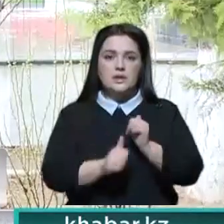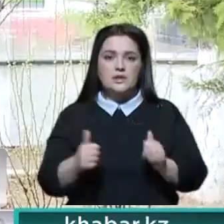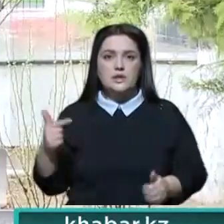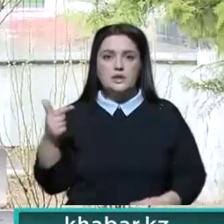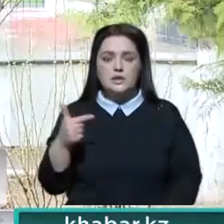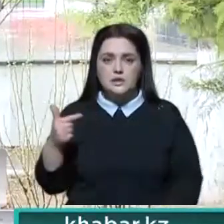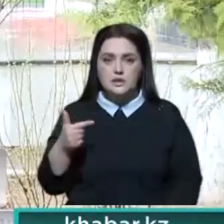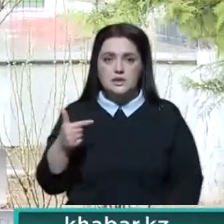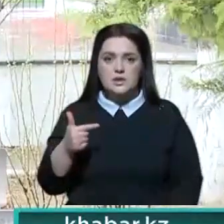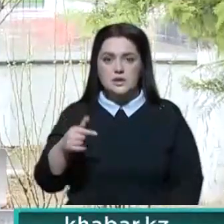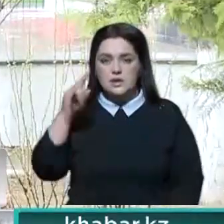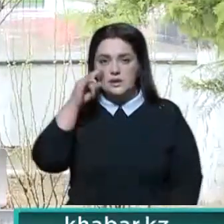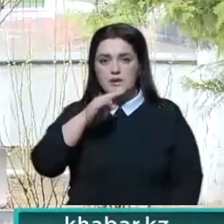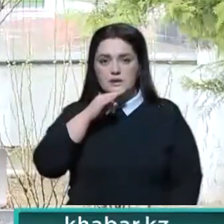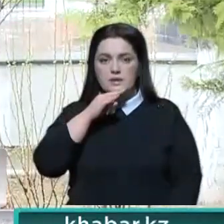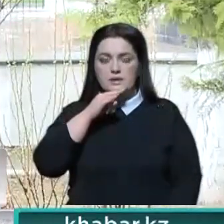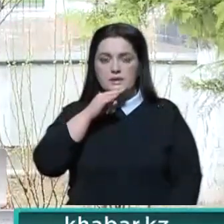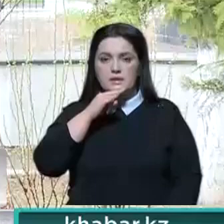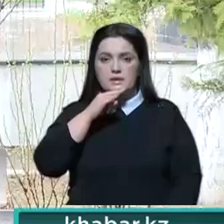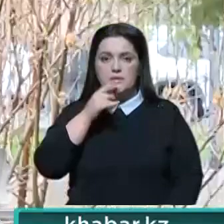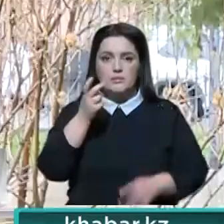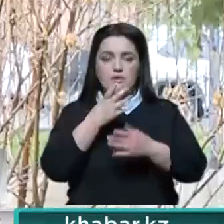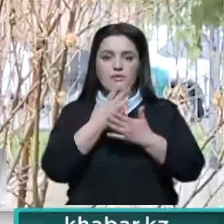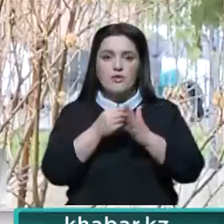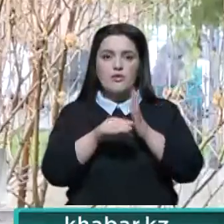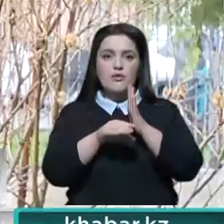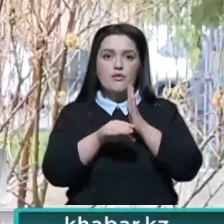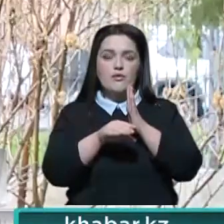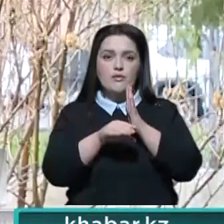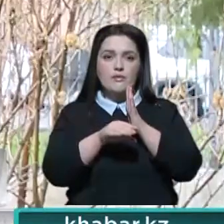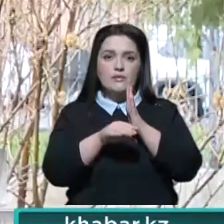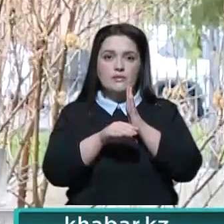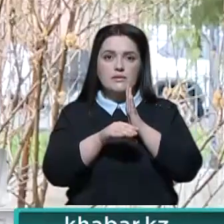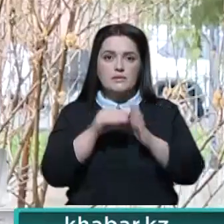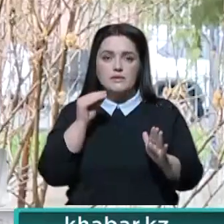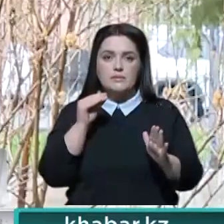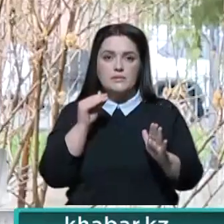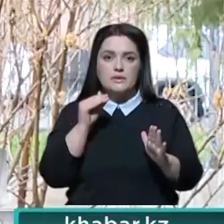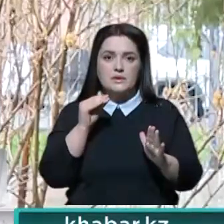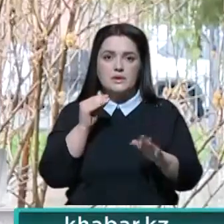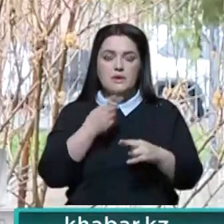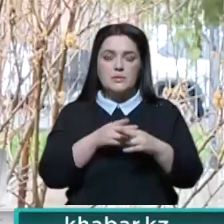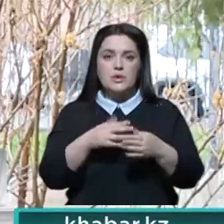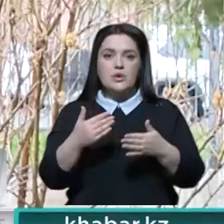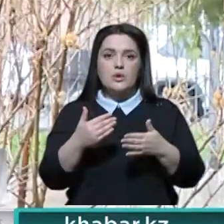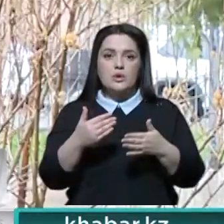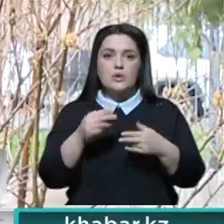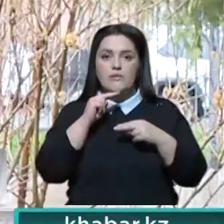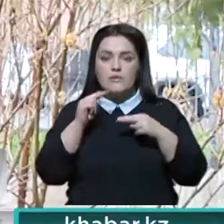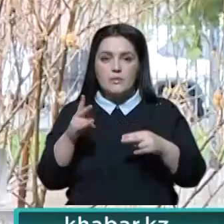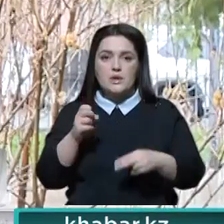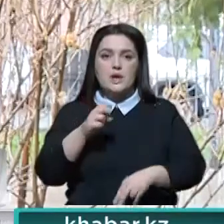Казахстана должен пойти на выборы, сделать свой выбор. Я считаю, что новому составу нужно будет обратить внимание на